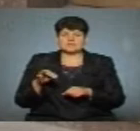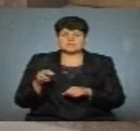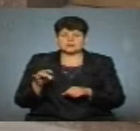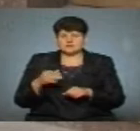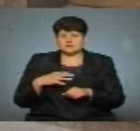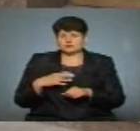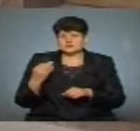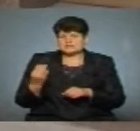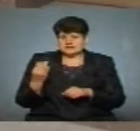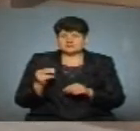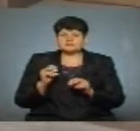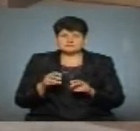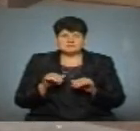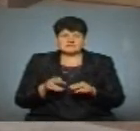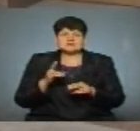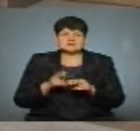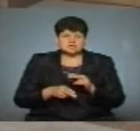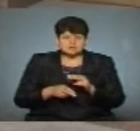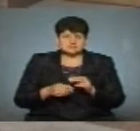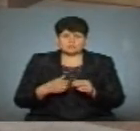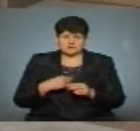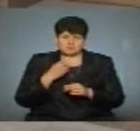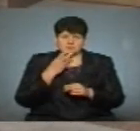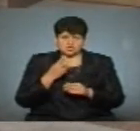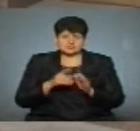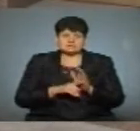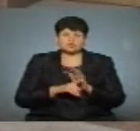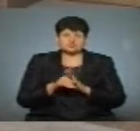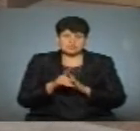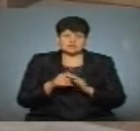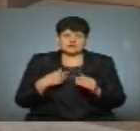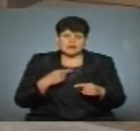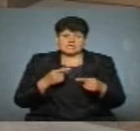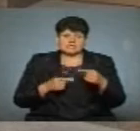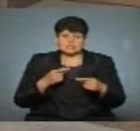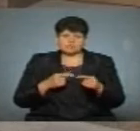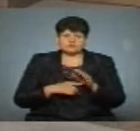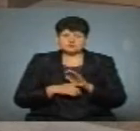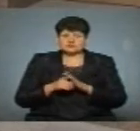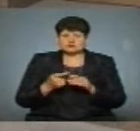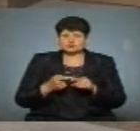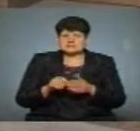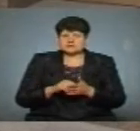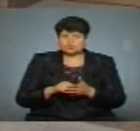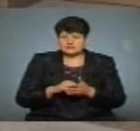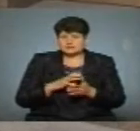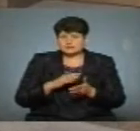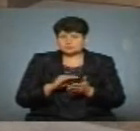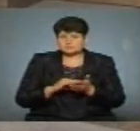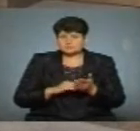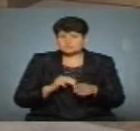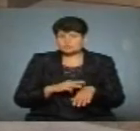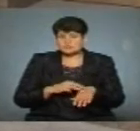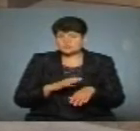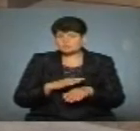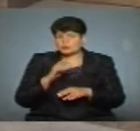нам було цікаво, чим ця справа закінчиться, тому що ми бачили з самого початку, я критикував з самого початку ці документи, які були складені поліцією, тому що там